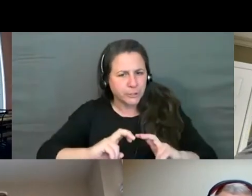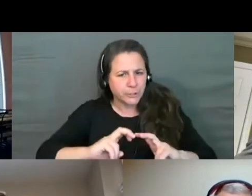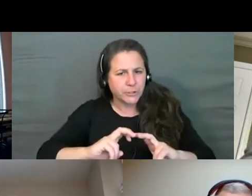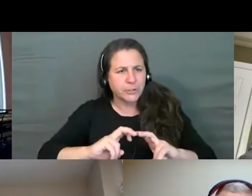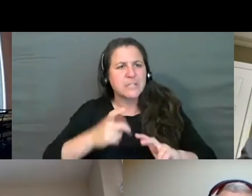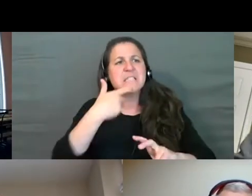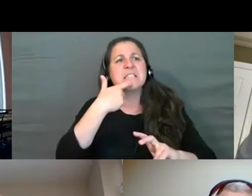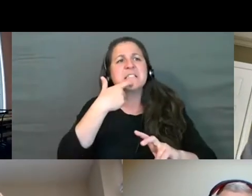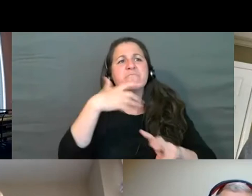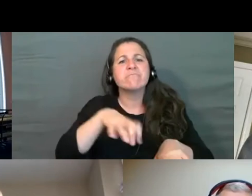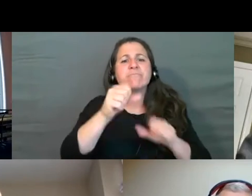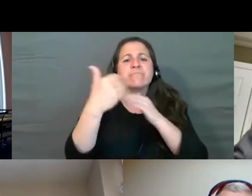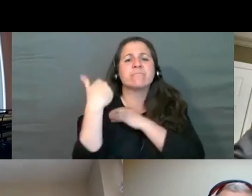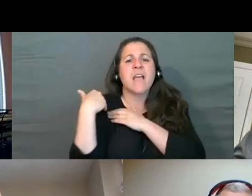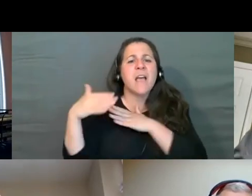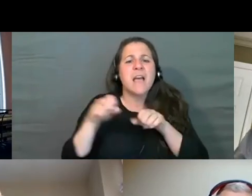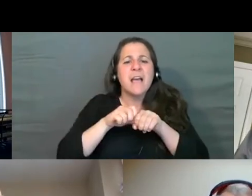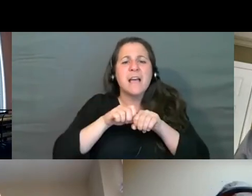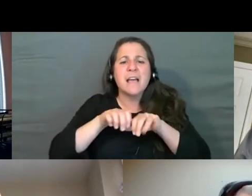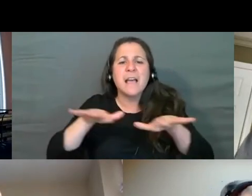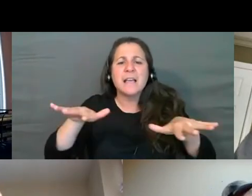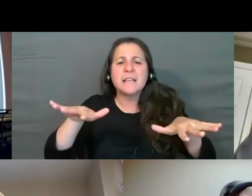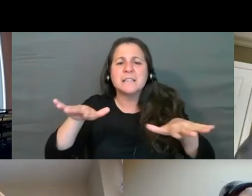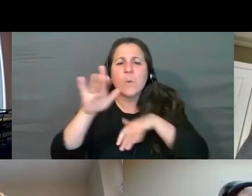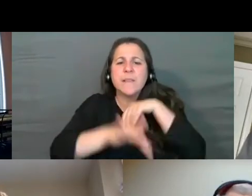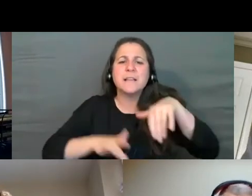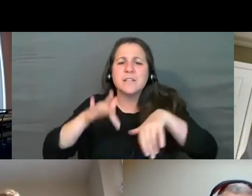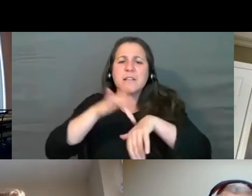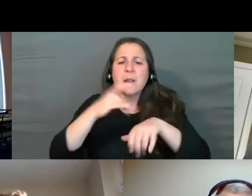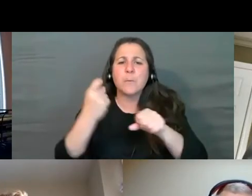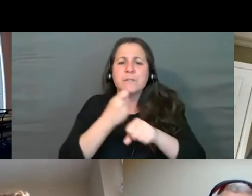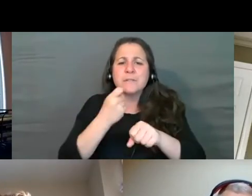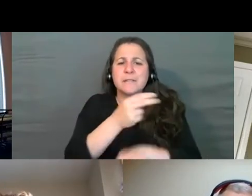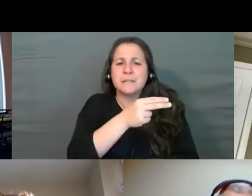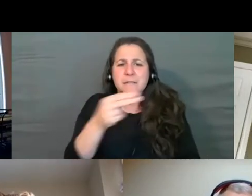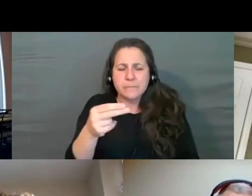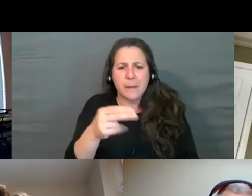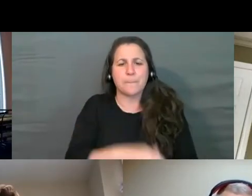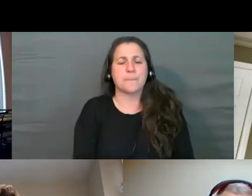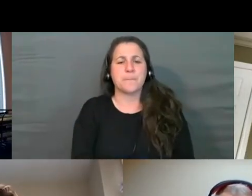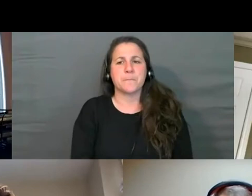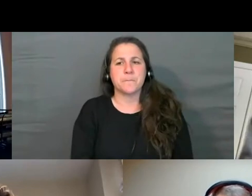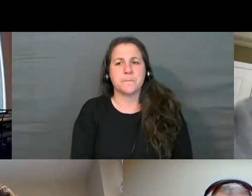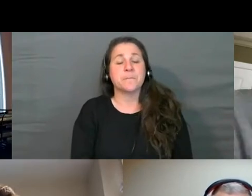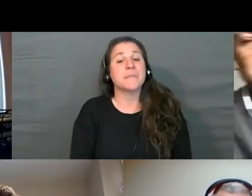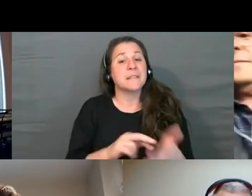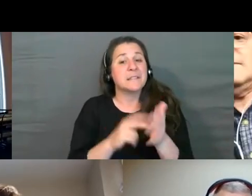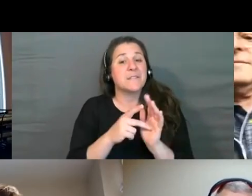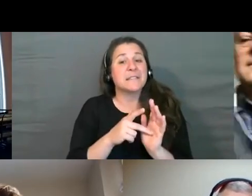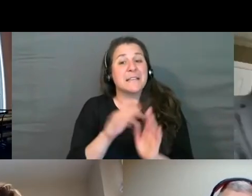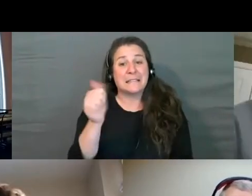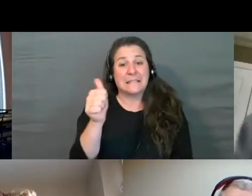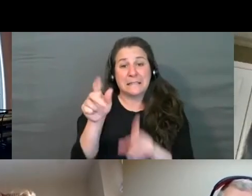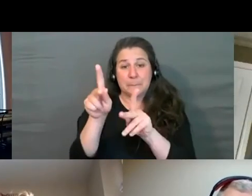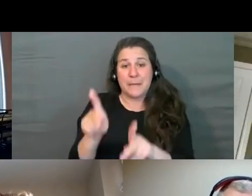le Réseau international de processus de production du handicap, oui, sous la supervision de M. Patrick Fujirelas. Donc, il y a eu 10 télétravailleurs qui ont